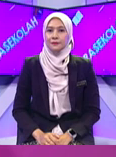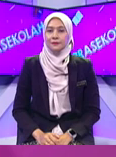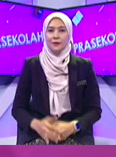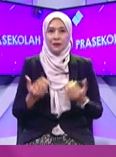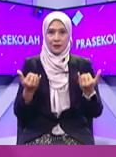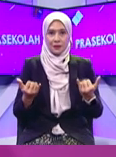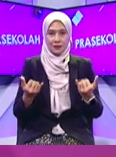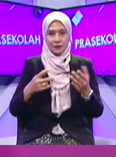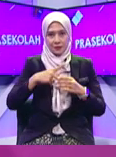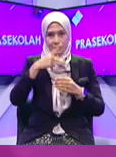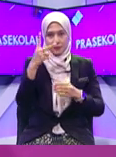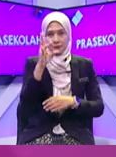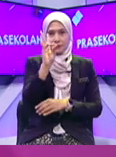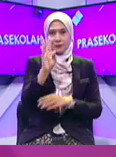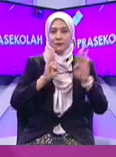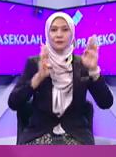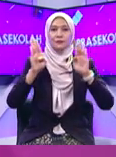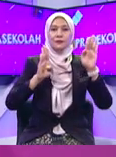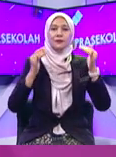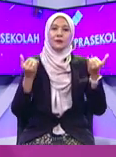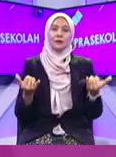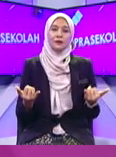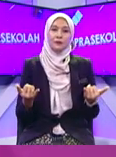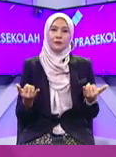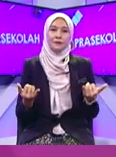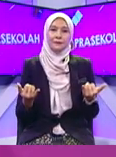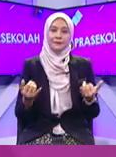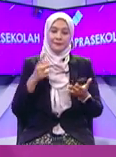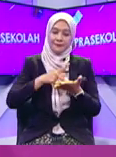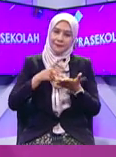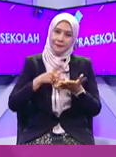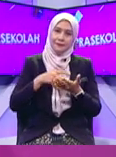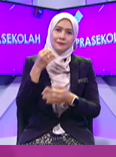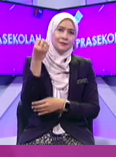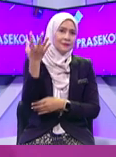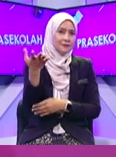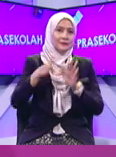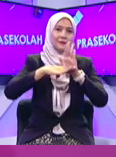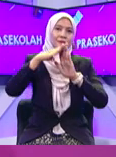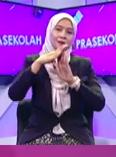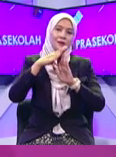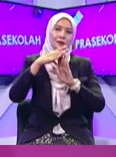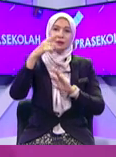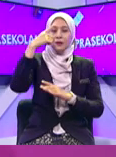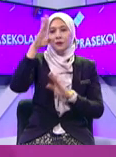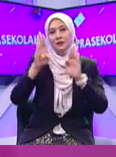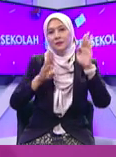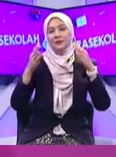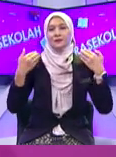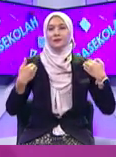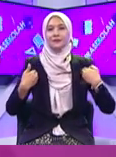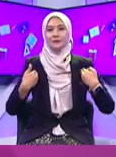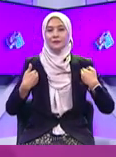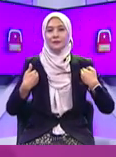udah keluarkan 7 Jadi sekarang nih kita kena gitulah Bapak Baki untuk bass yang tinggal